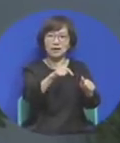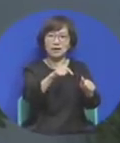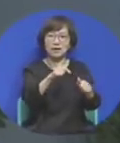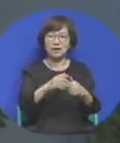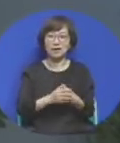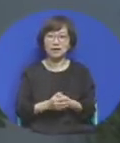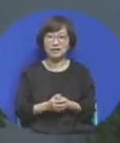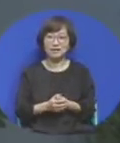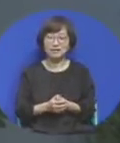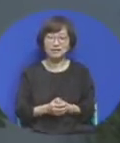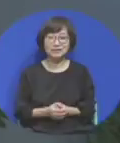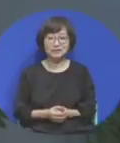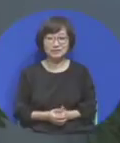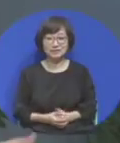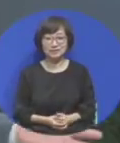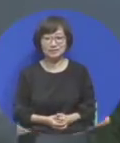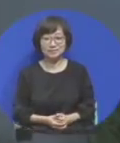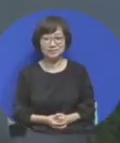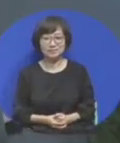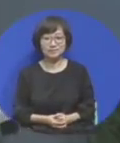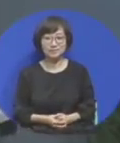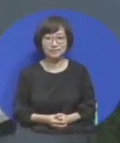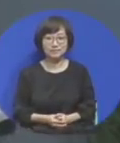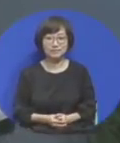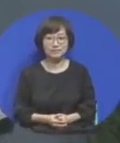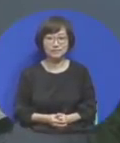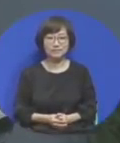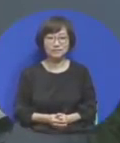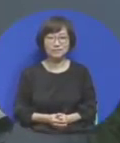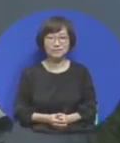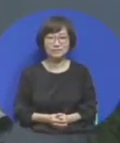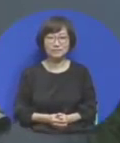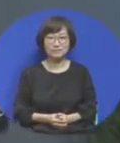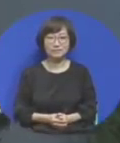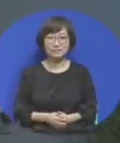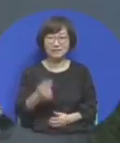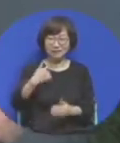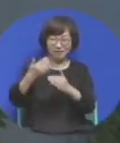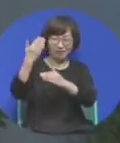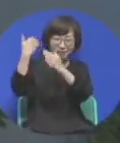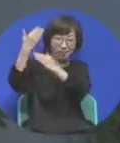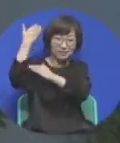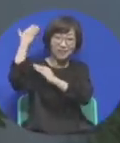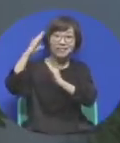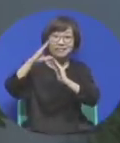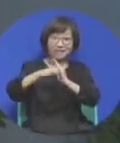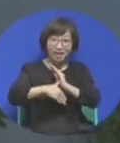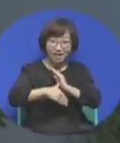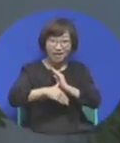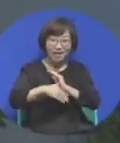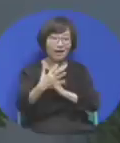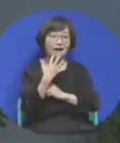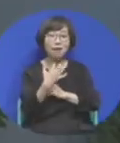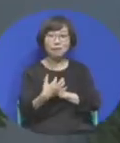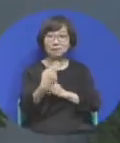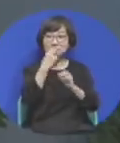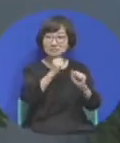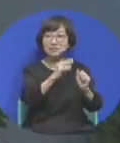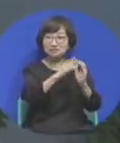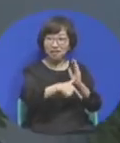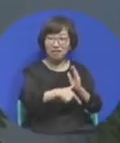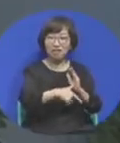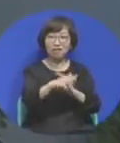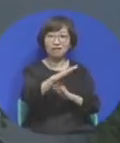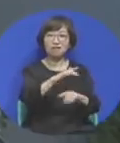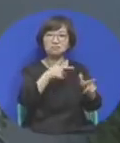그때 당시에 벌써요, 여러분이 좋아하는 동성애 시대 있었어요. At that time already, there was that